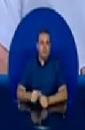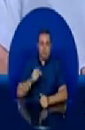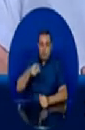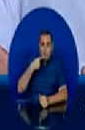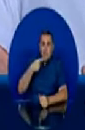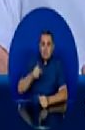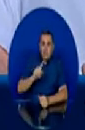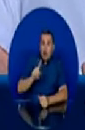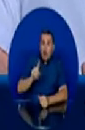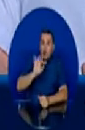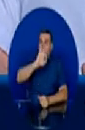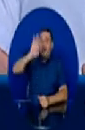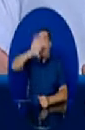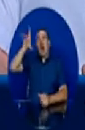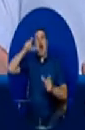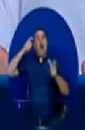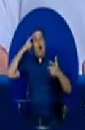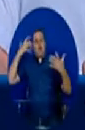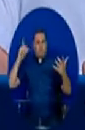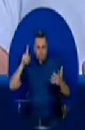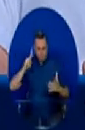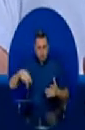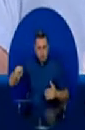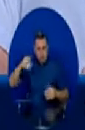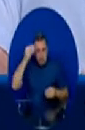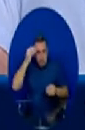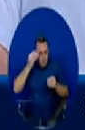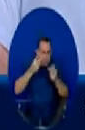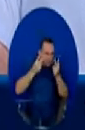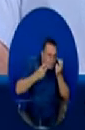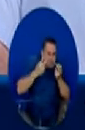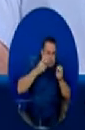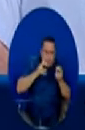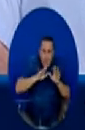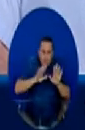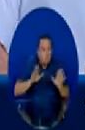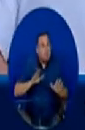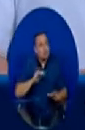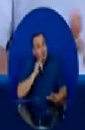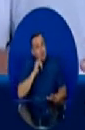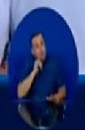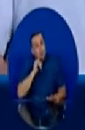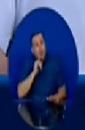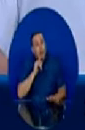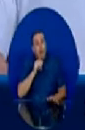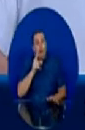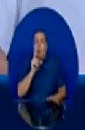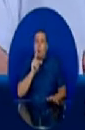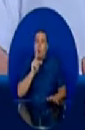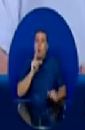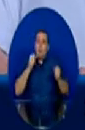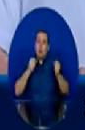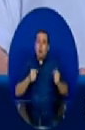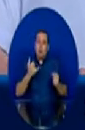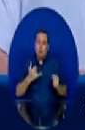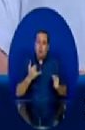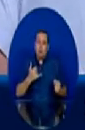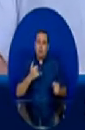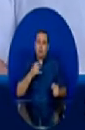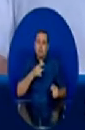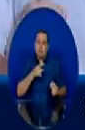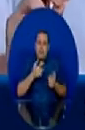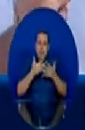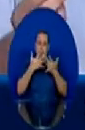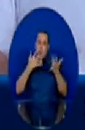זאת אומרת, אפשר להתחיל ללמוד איתכם. להתחיל ללמוד בהחלט אפשר. לא בטוח כרגע שזה יהיה מספיק נוח ופשוט